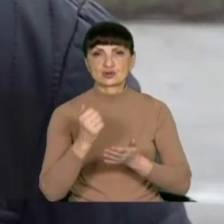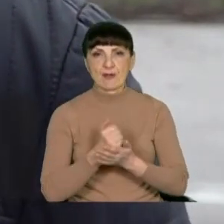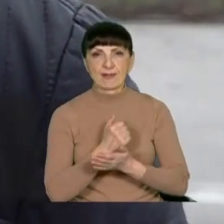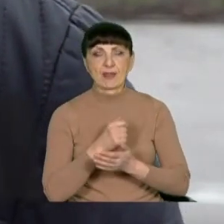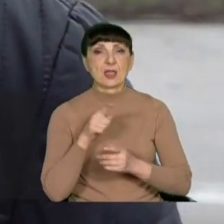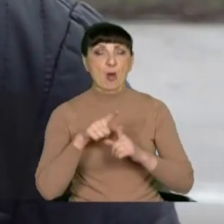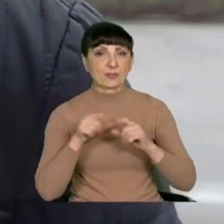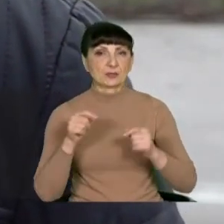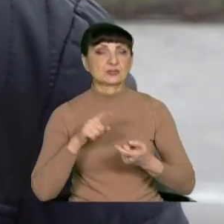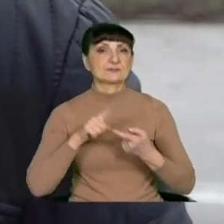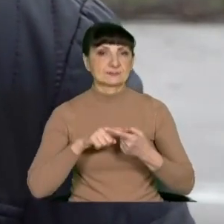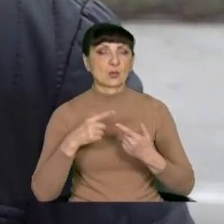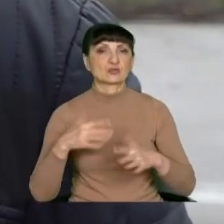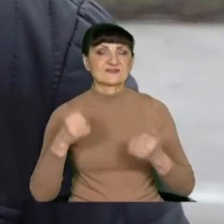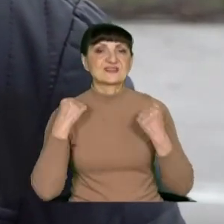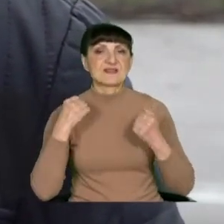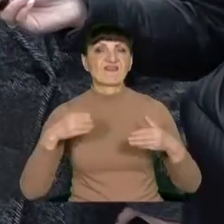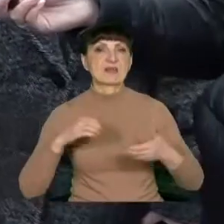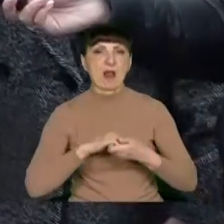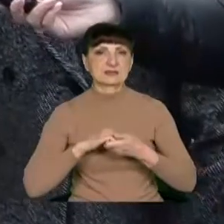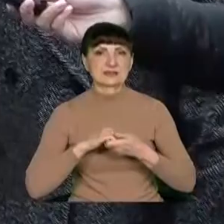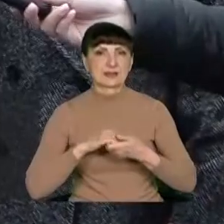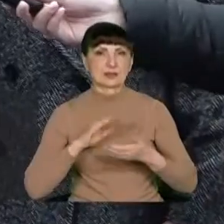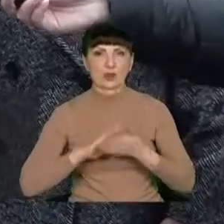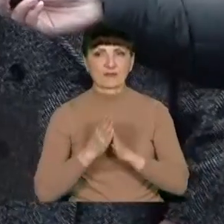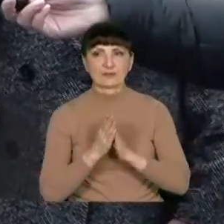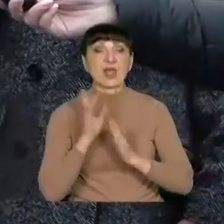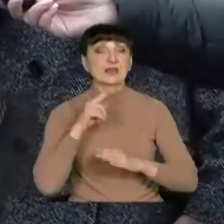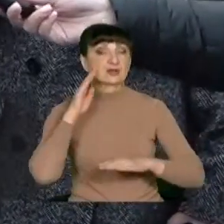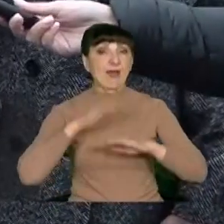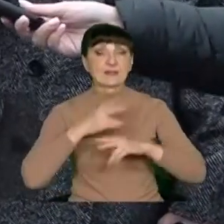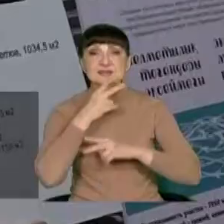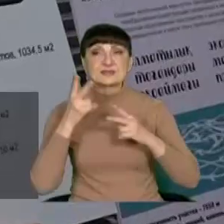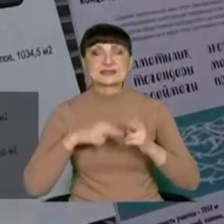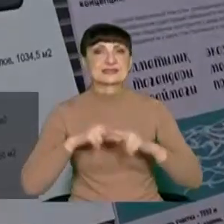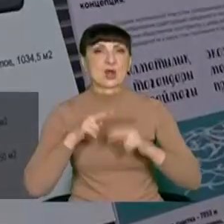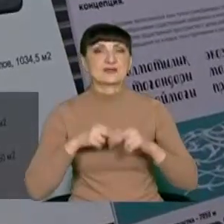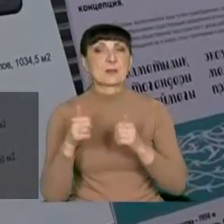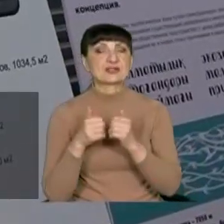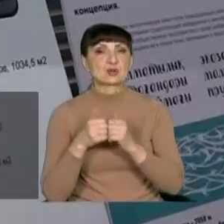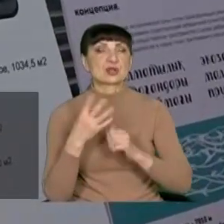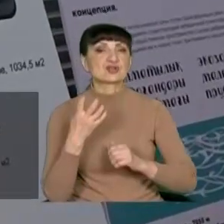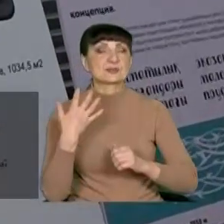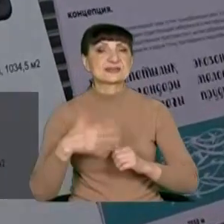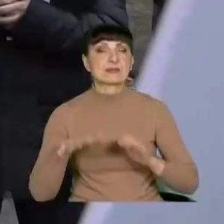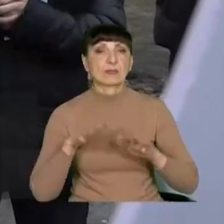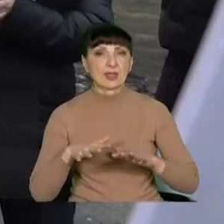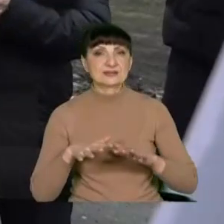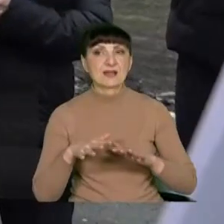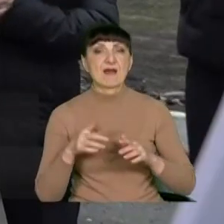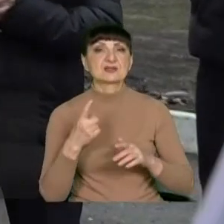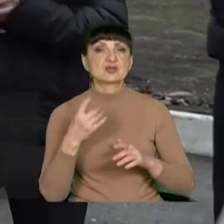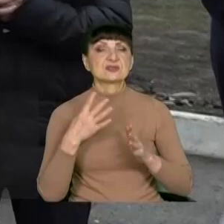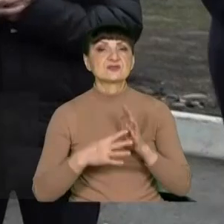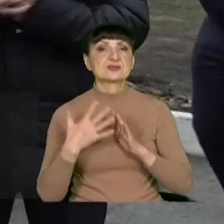объекты будут построены с согласованием спортивных федераций. Ознакомился Аким и с проектом по строительству пристройки на 450 мест к